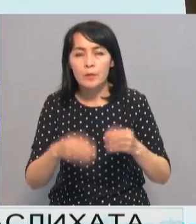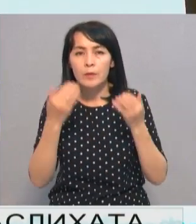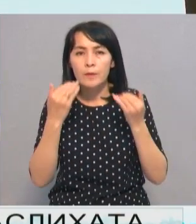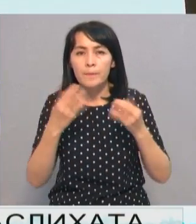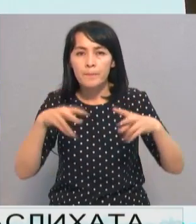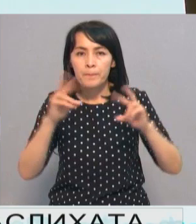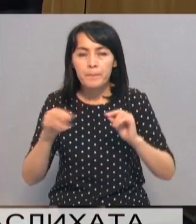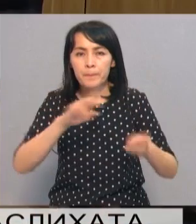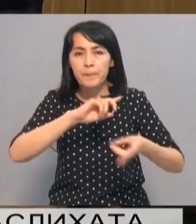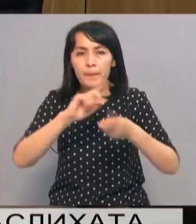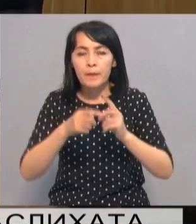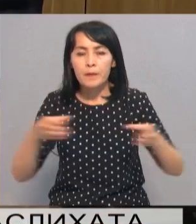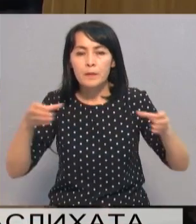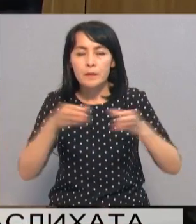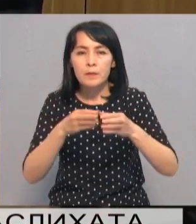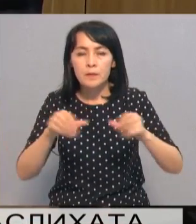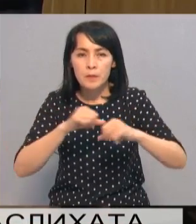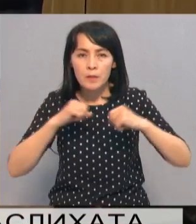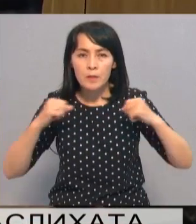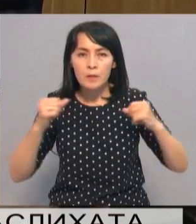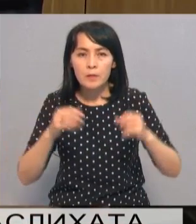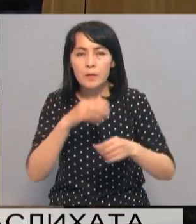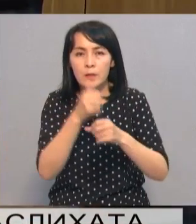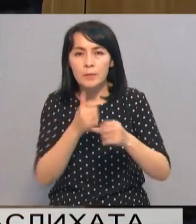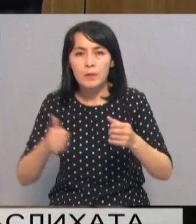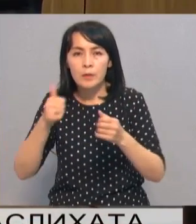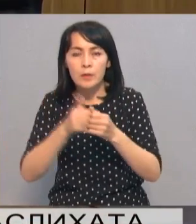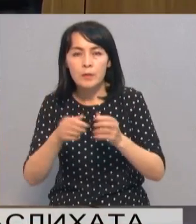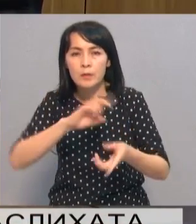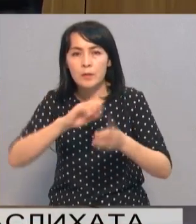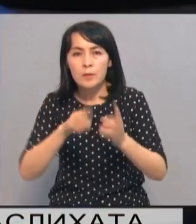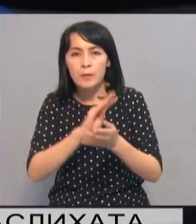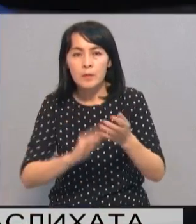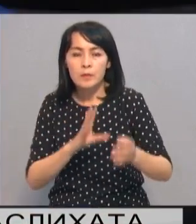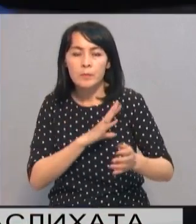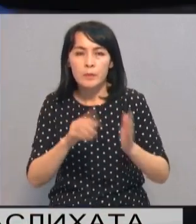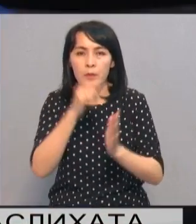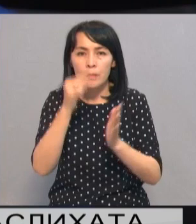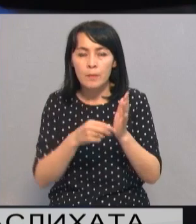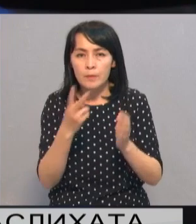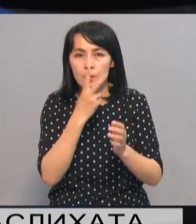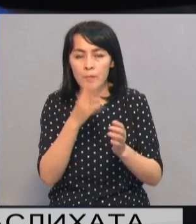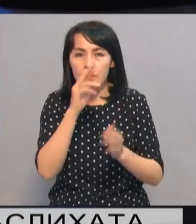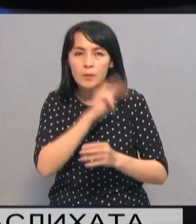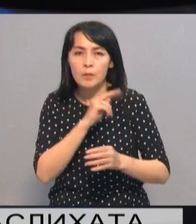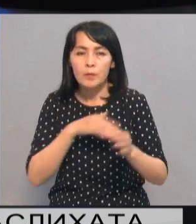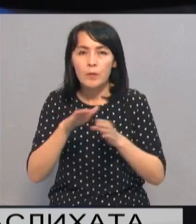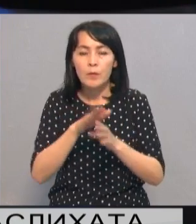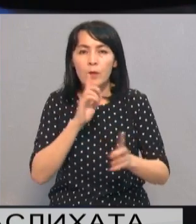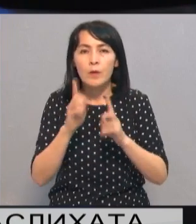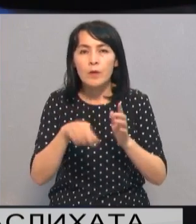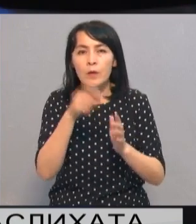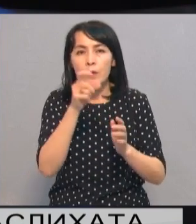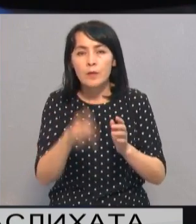с кадровыми изменениями в состав ряда комиссий при Акимате области внесены изменения. По вопросам, рассмотренным в работе общей сессии,